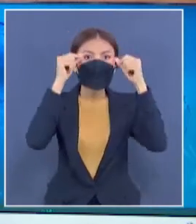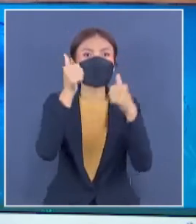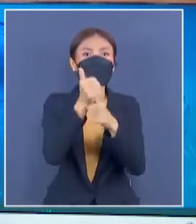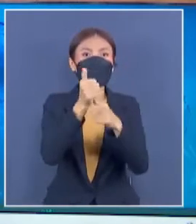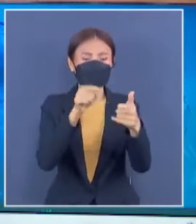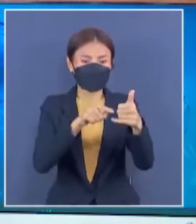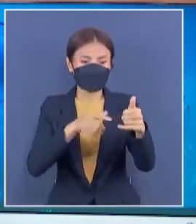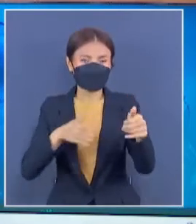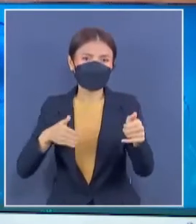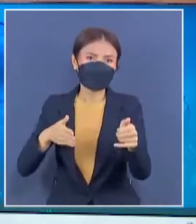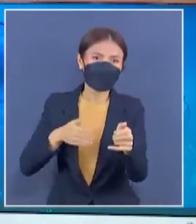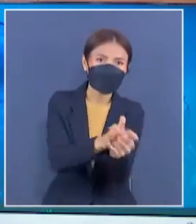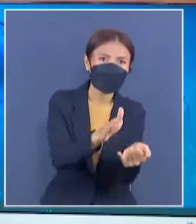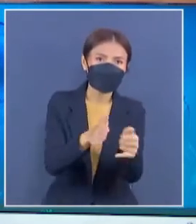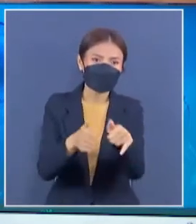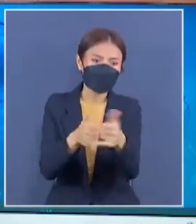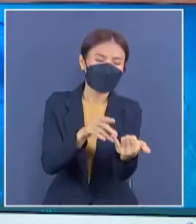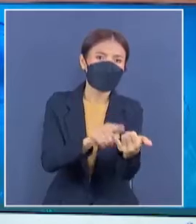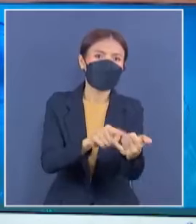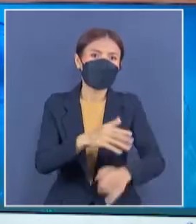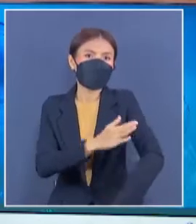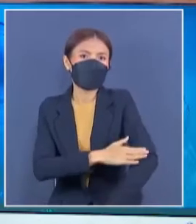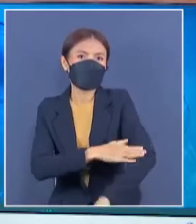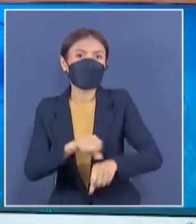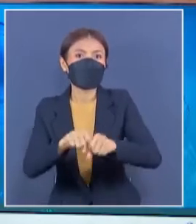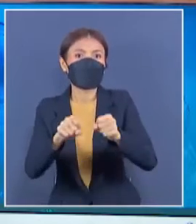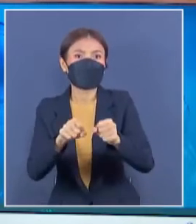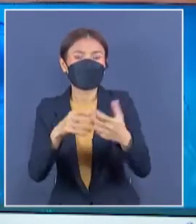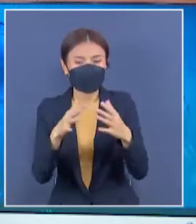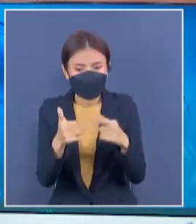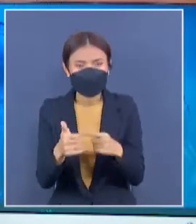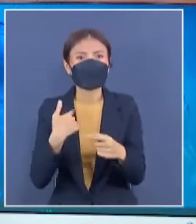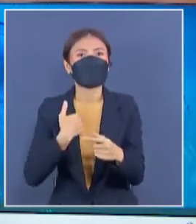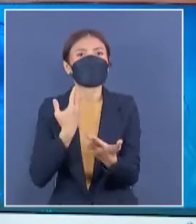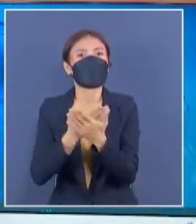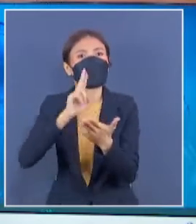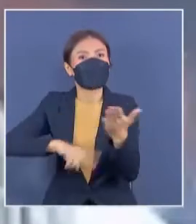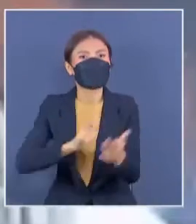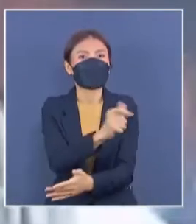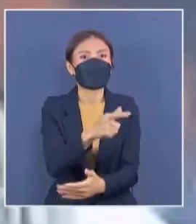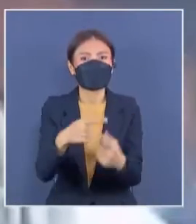าสุดก็มีการชดเชยเงินกันไปนะครับแต่ว่ามีข้อหาทางกฎหมายถึง5ข้อหาด้วยกันครับ